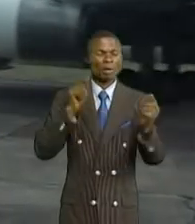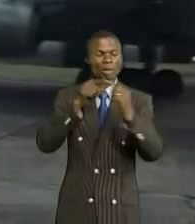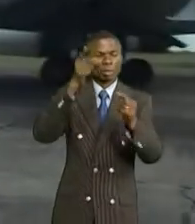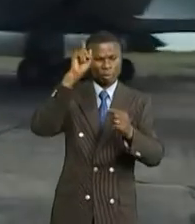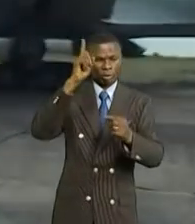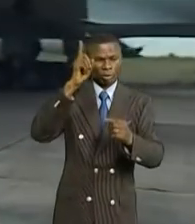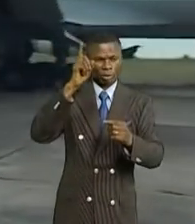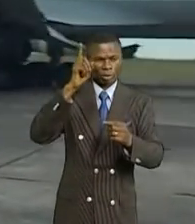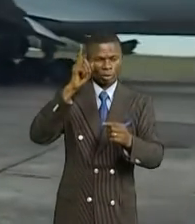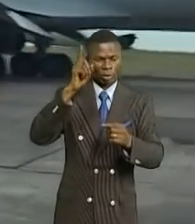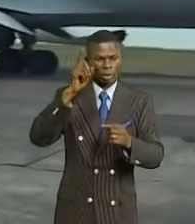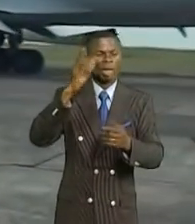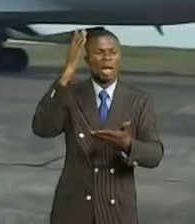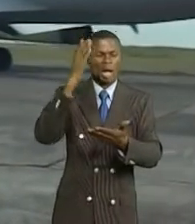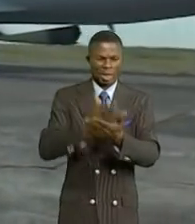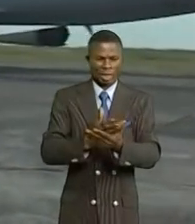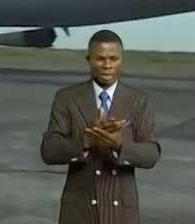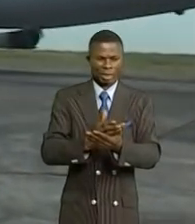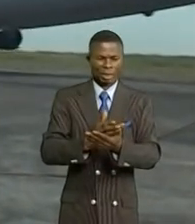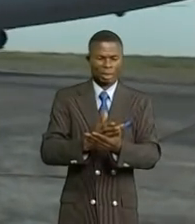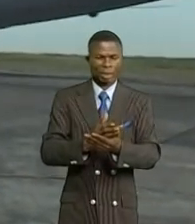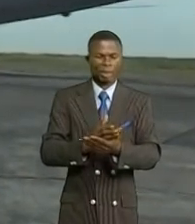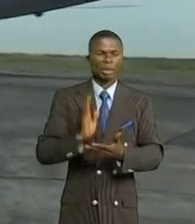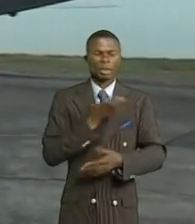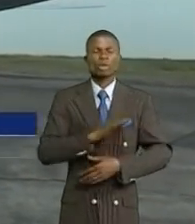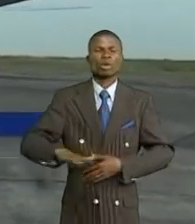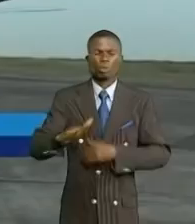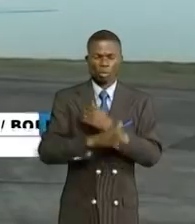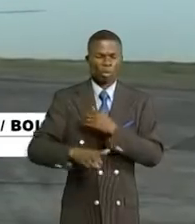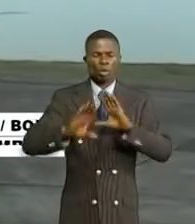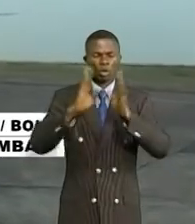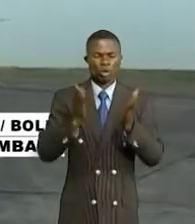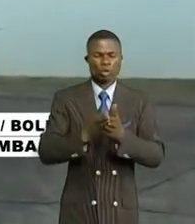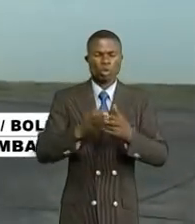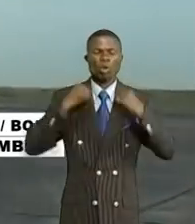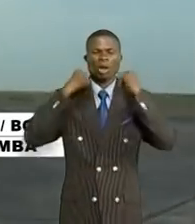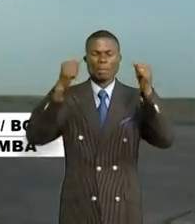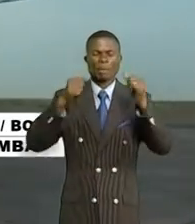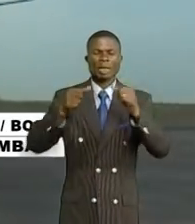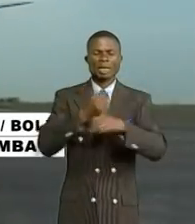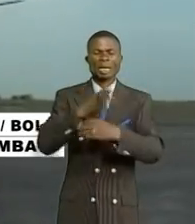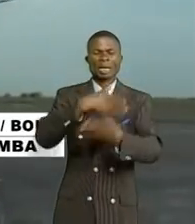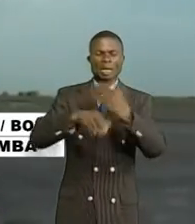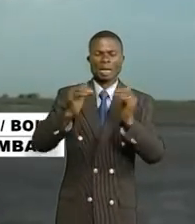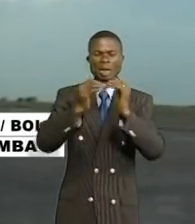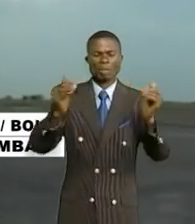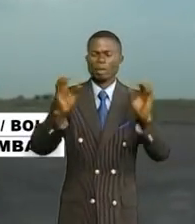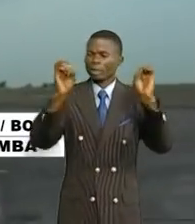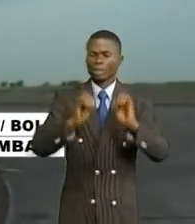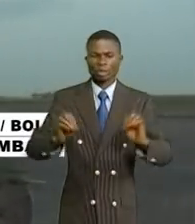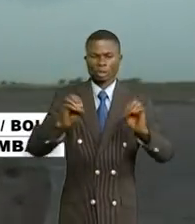d débarrasser la république démocratique du congo des poussées qui double la paix la sécurité